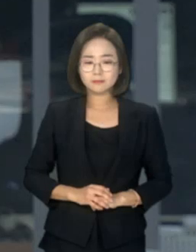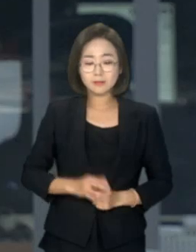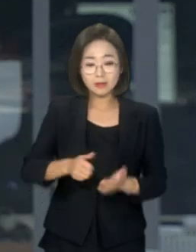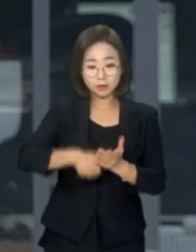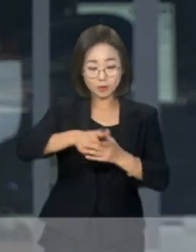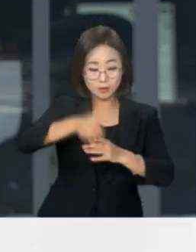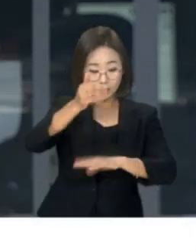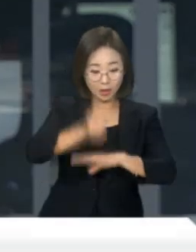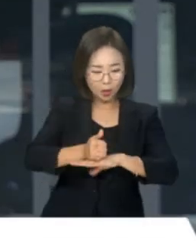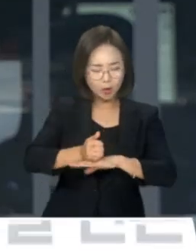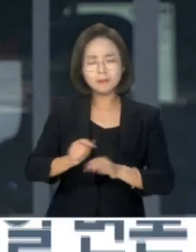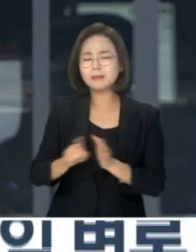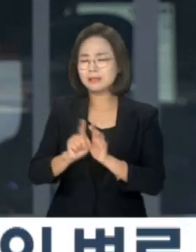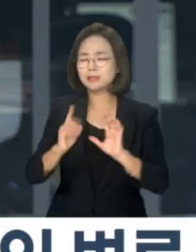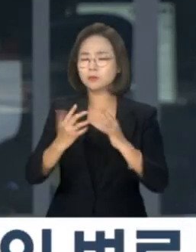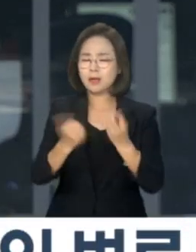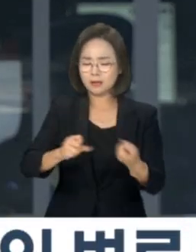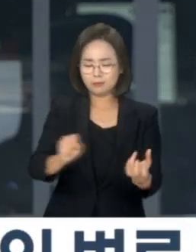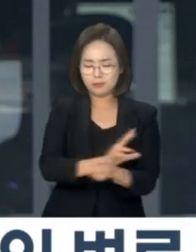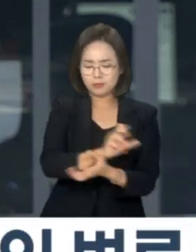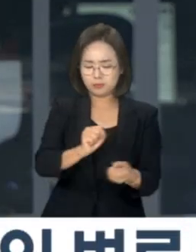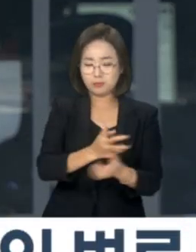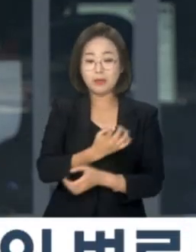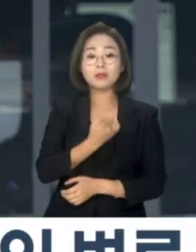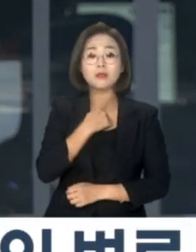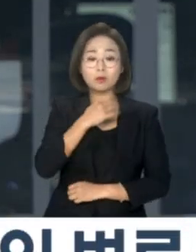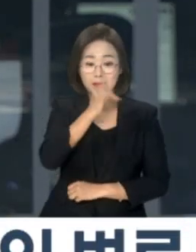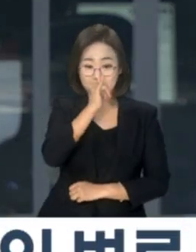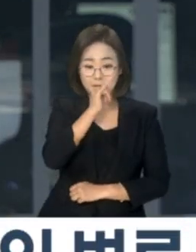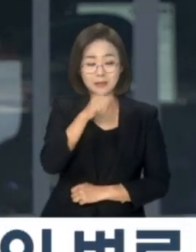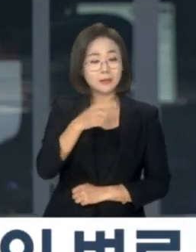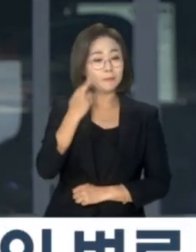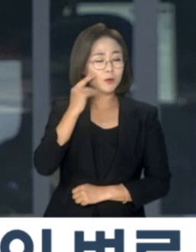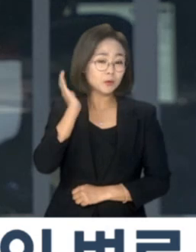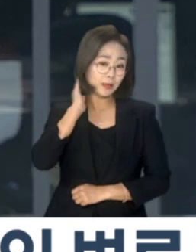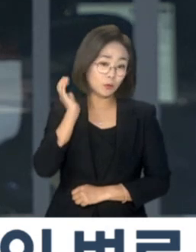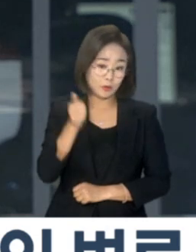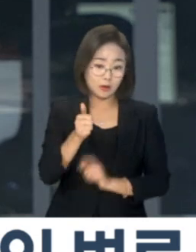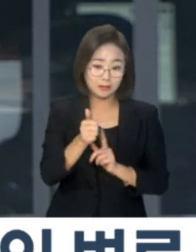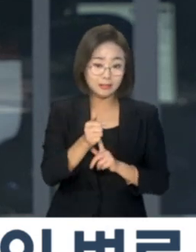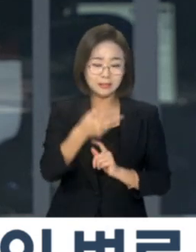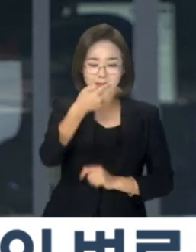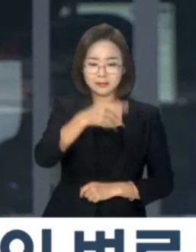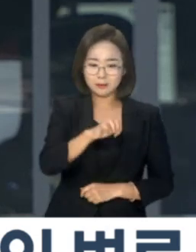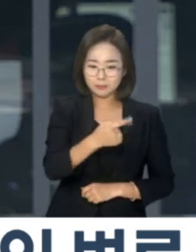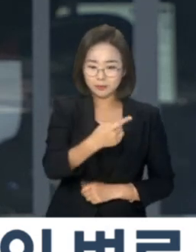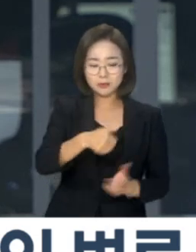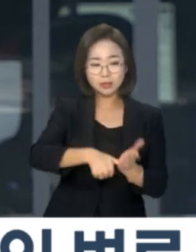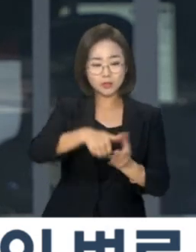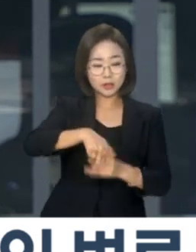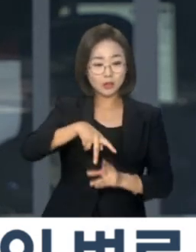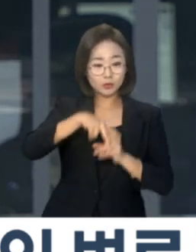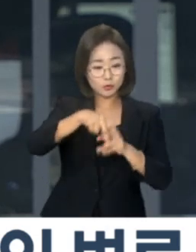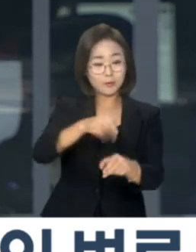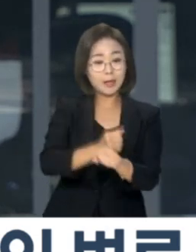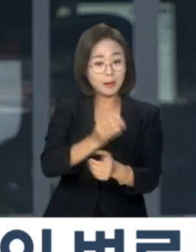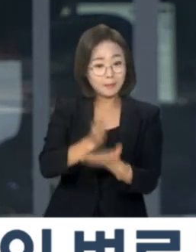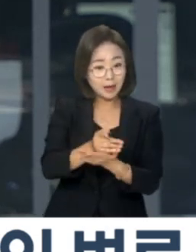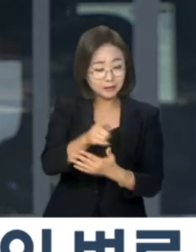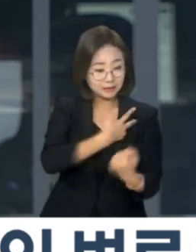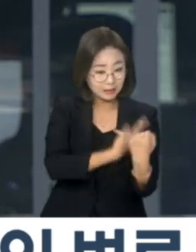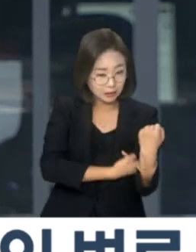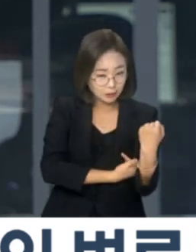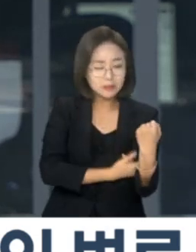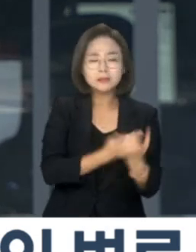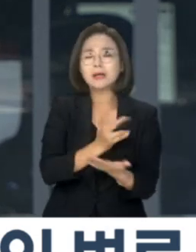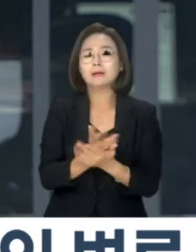대선 결과에 불복해 의회 폭동을 부추긴 혐의를 받는 도널드 트럼프 전 미국 대통령의 대선 출마 가능 여부가 결국